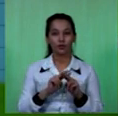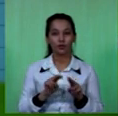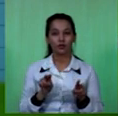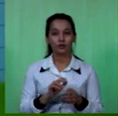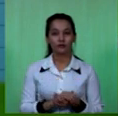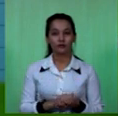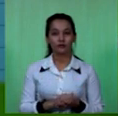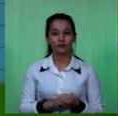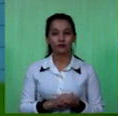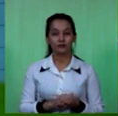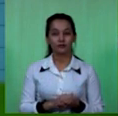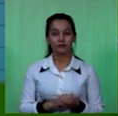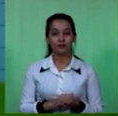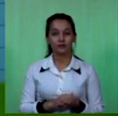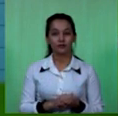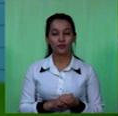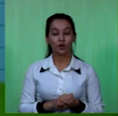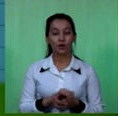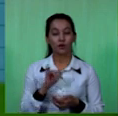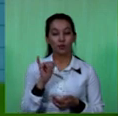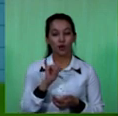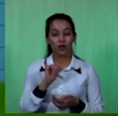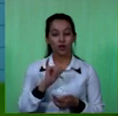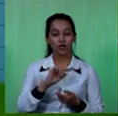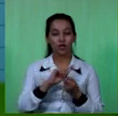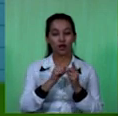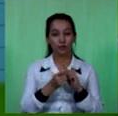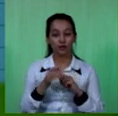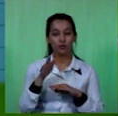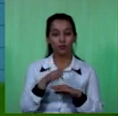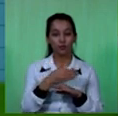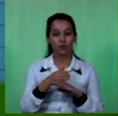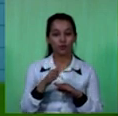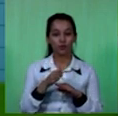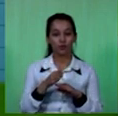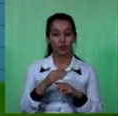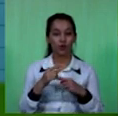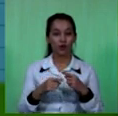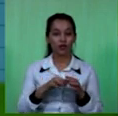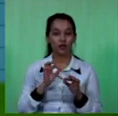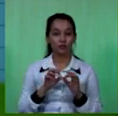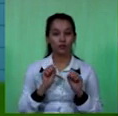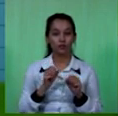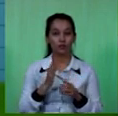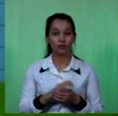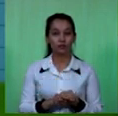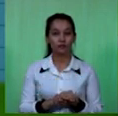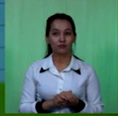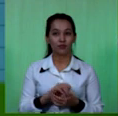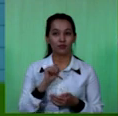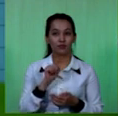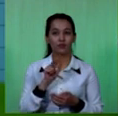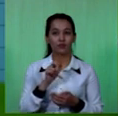1316 ga teng. Ko'paytirishni biz bo'lish orqali tekshirib olamiz. 1316 ni 2 ga